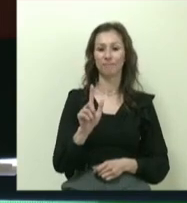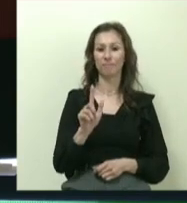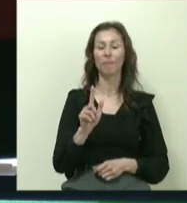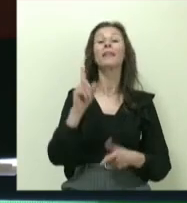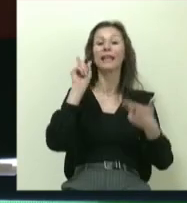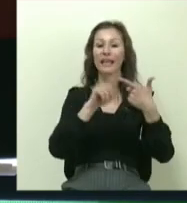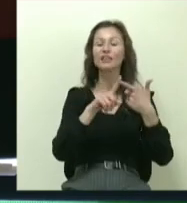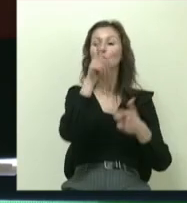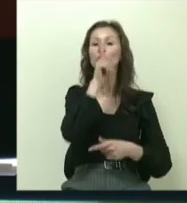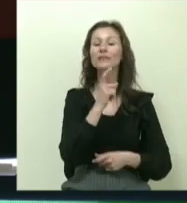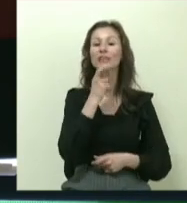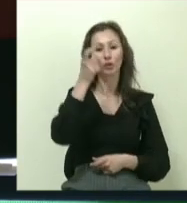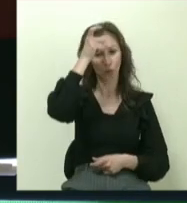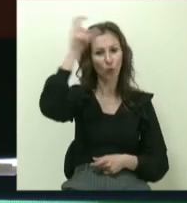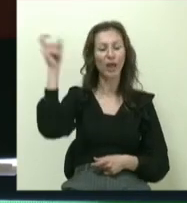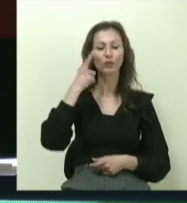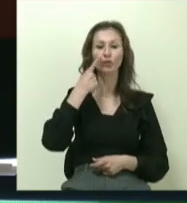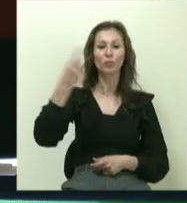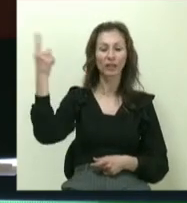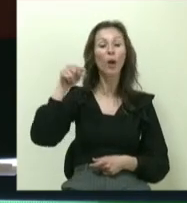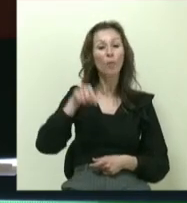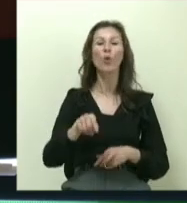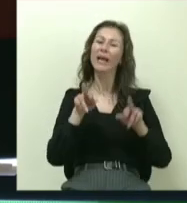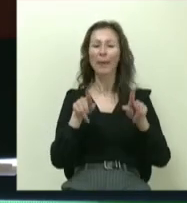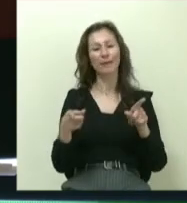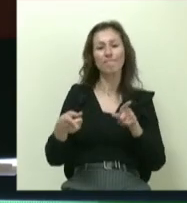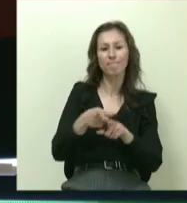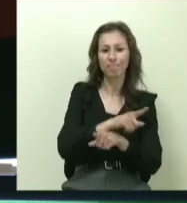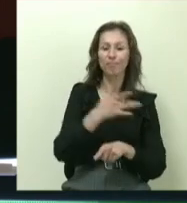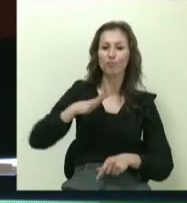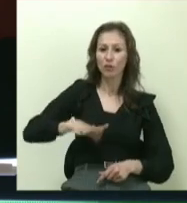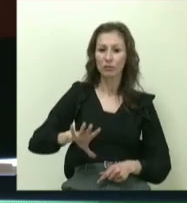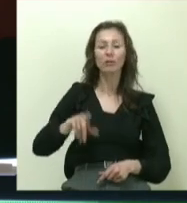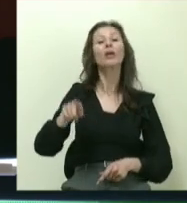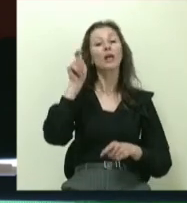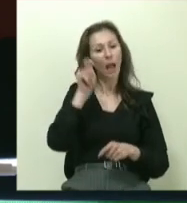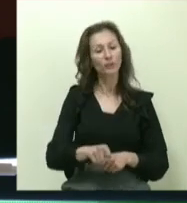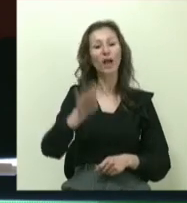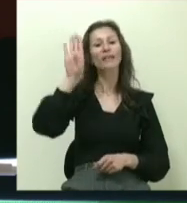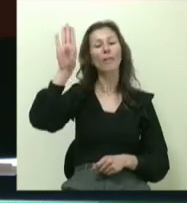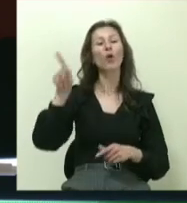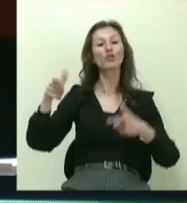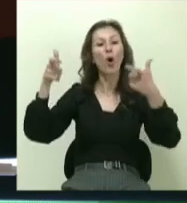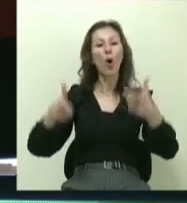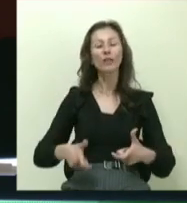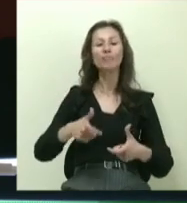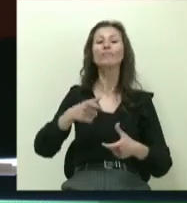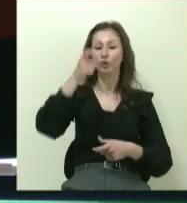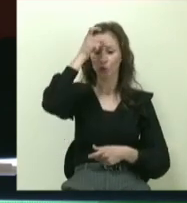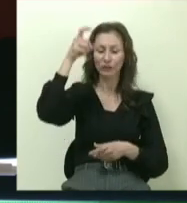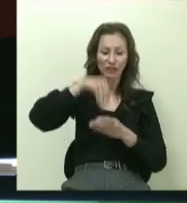ve ikinci yüzyılında Türkiye Cumhuriyeti bu ve benzeri tercihleri yapabilecek demokratik ortama yurt